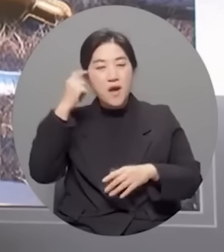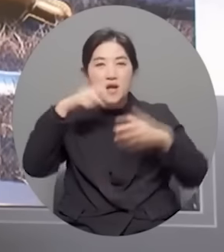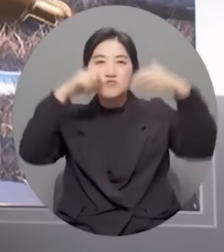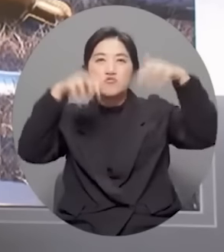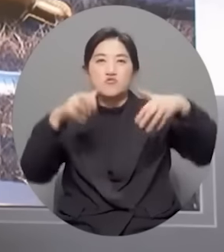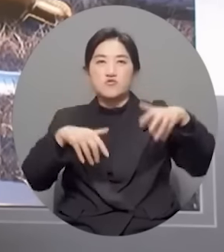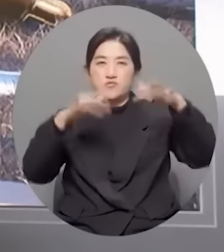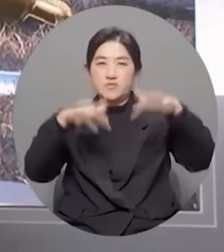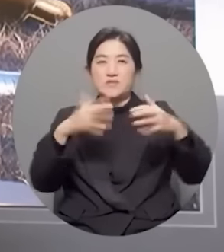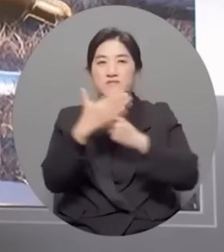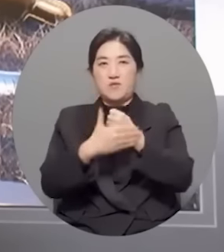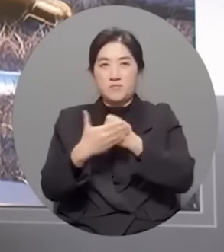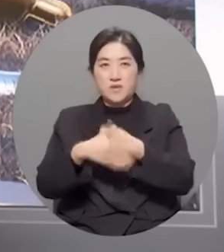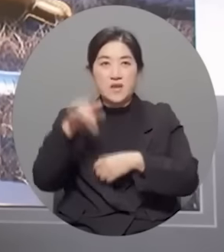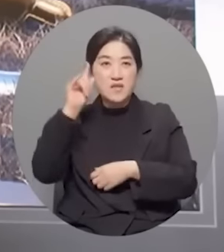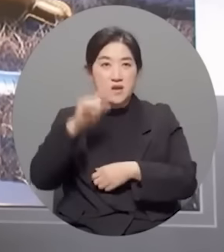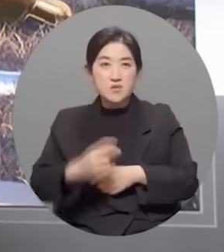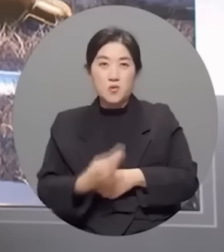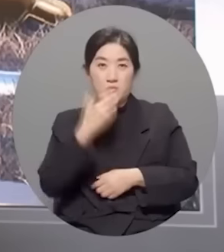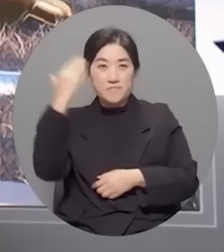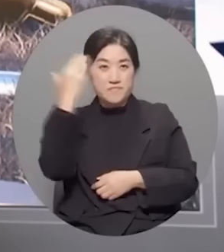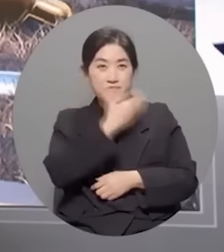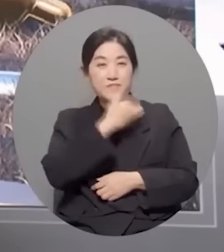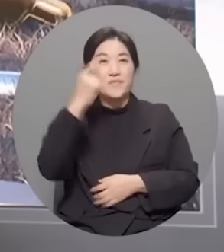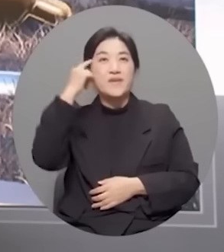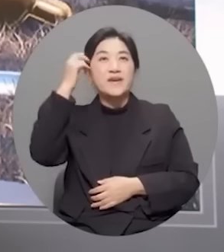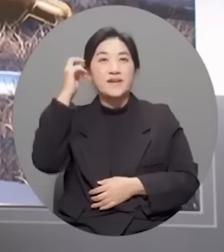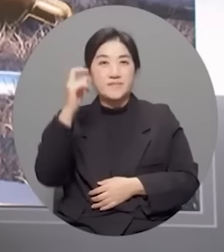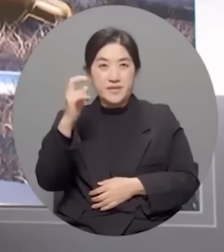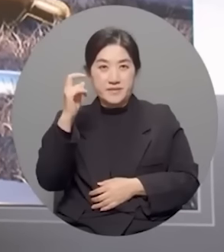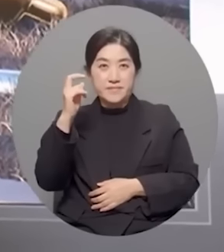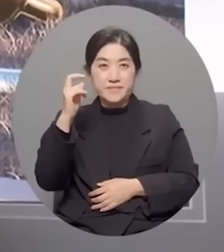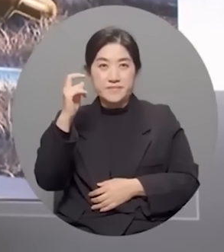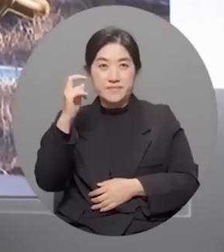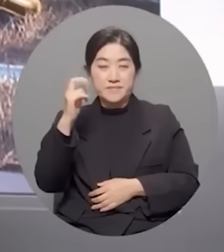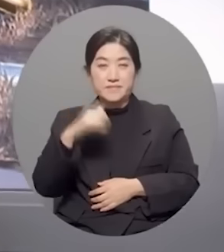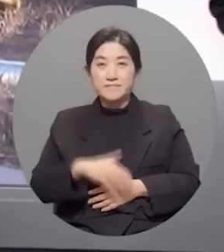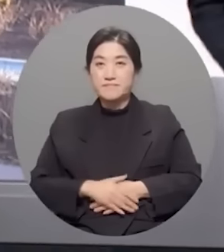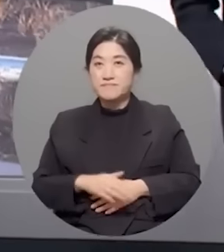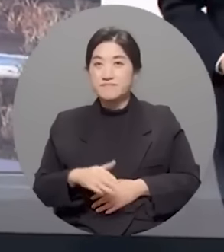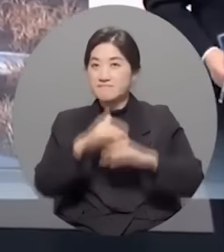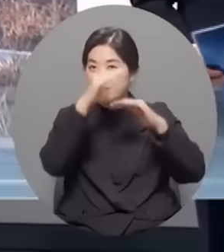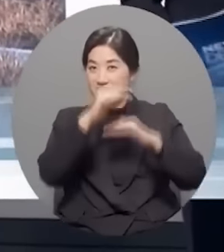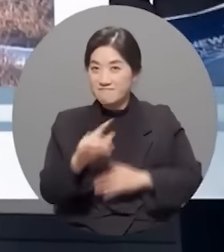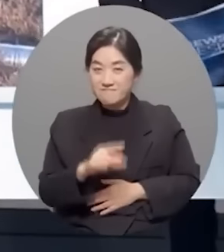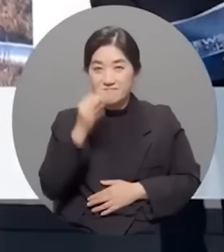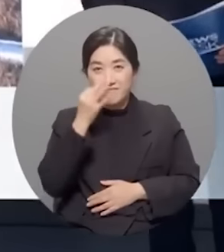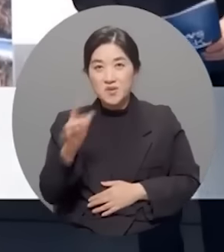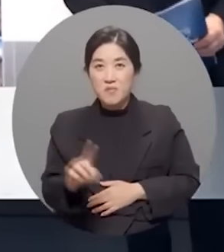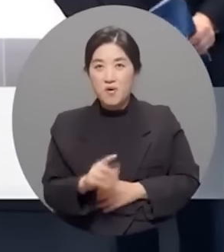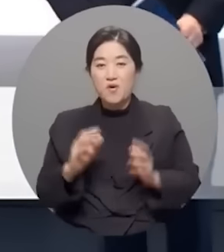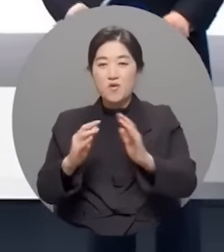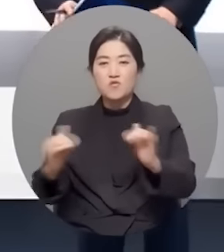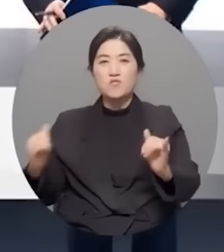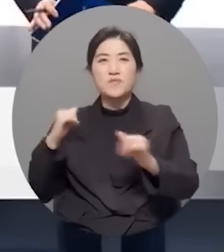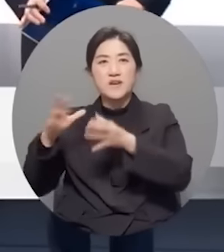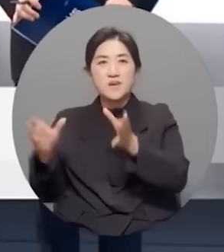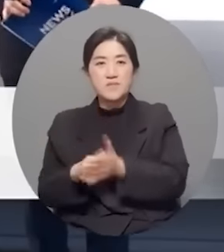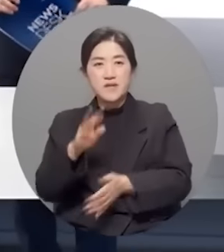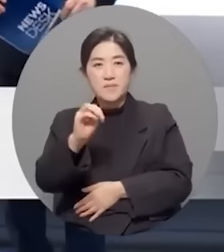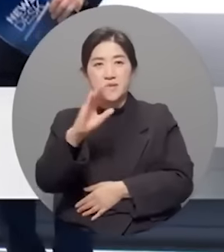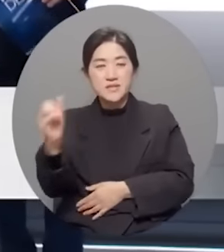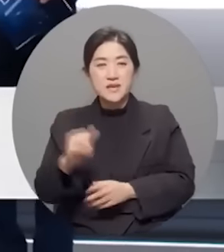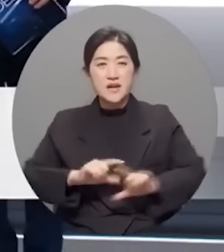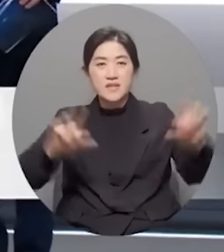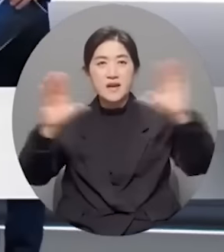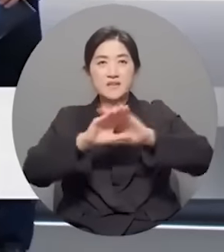한데요 내일도 공기질이 깨끗할 전화입니다네 어떻게 보셨습니까 국민의 힘은 MBC 날씨 코너를